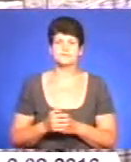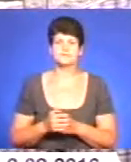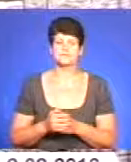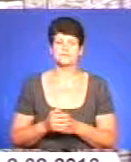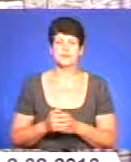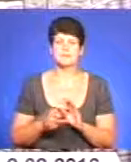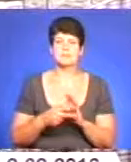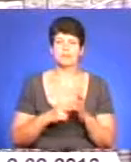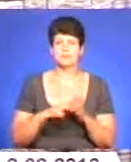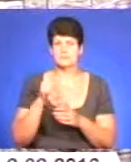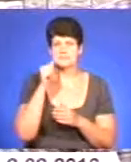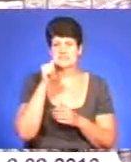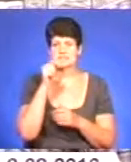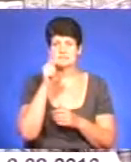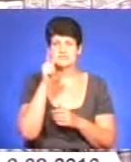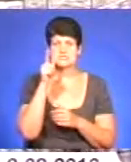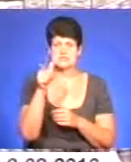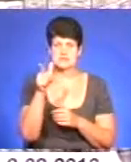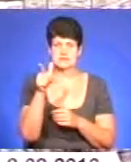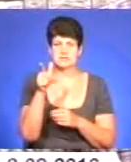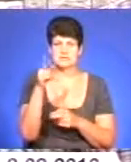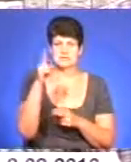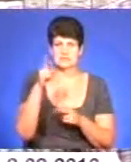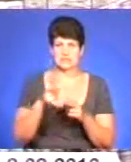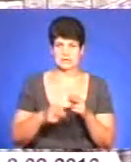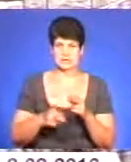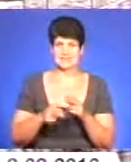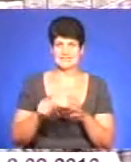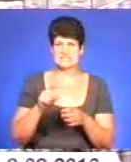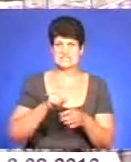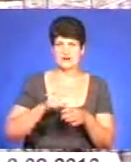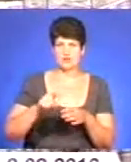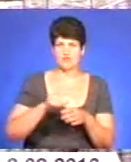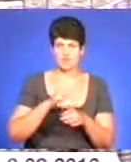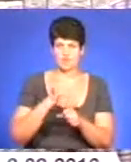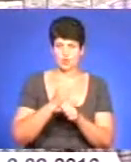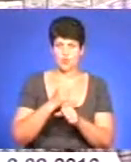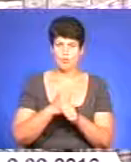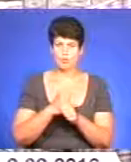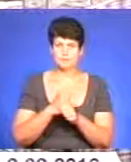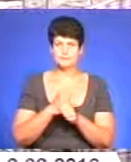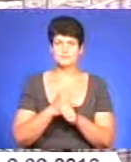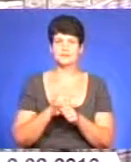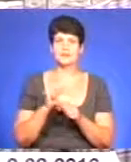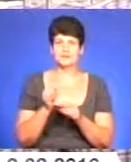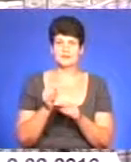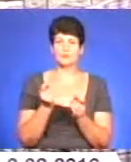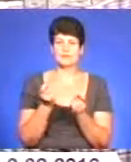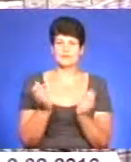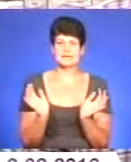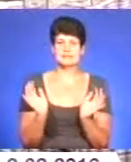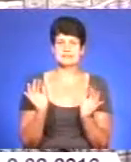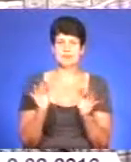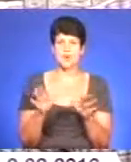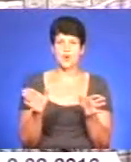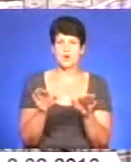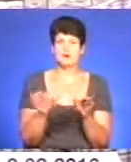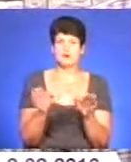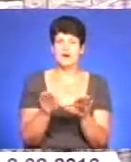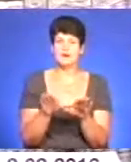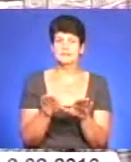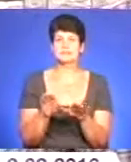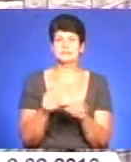Плануємо завтрашнім або післязавтра завершити зверні роботи і помаленьку загортати, і десь